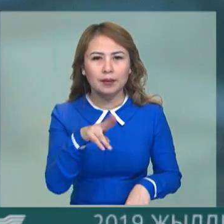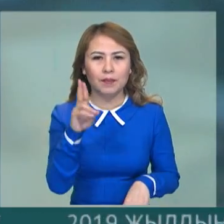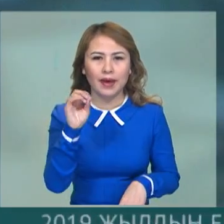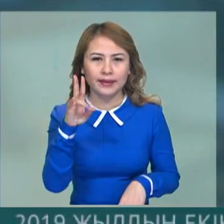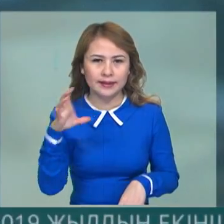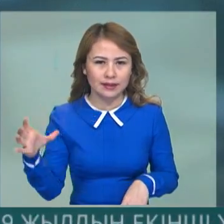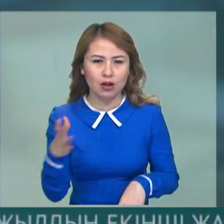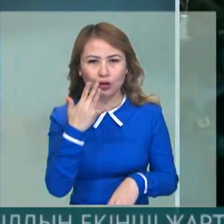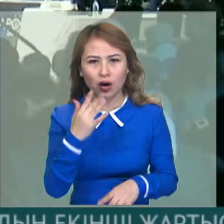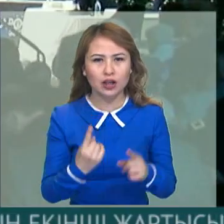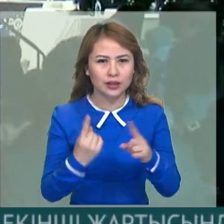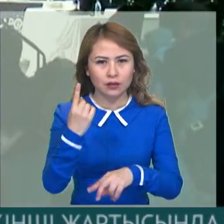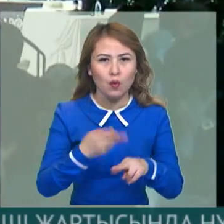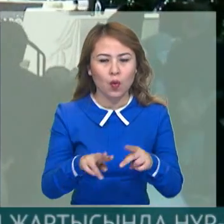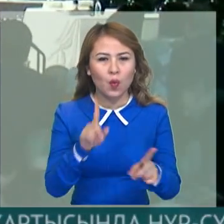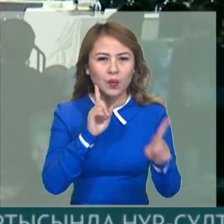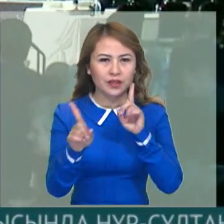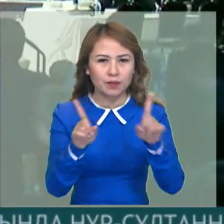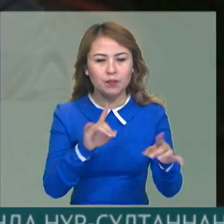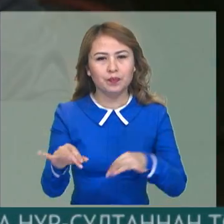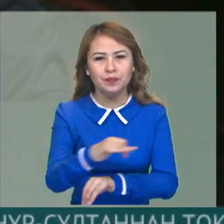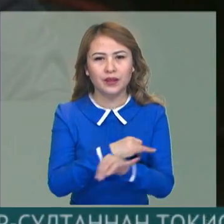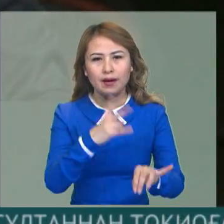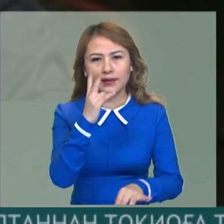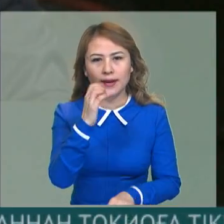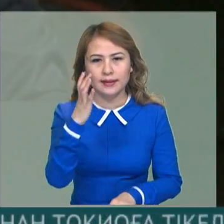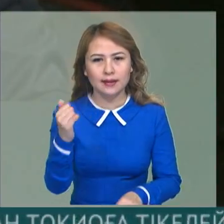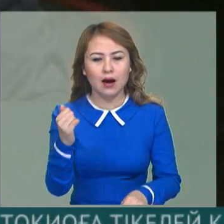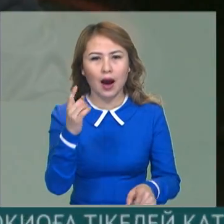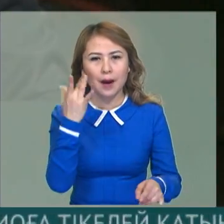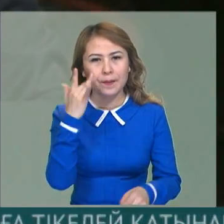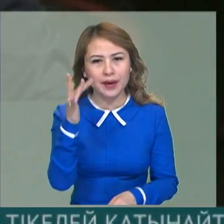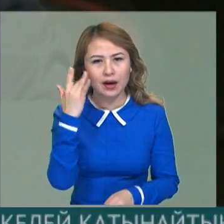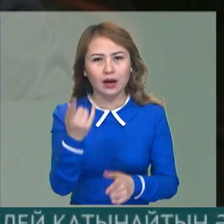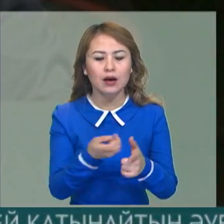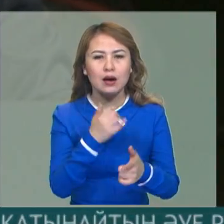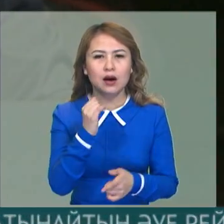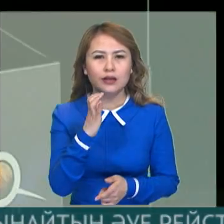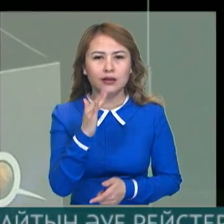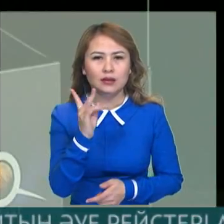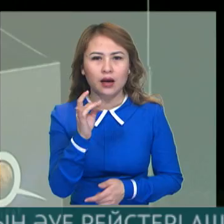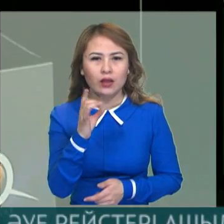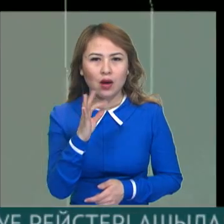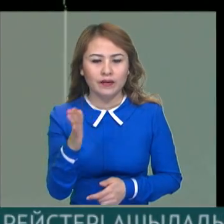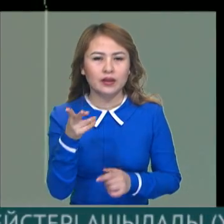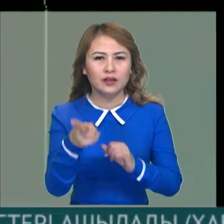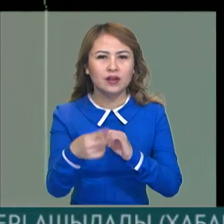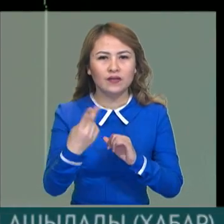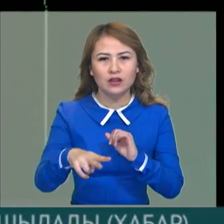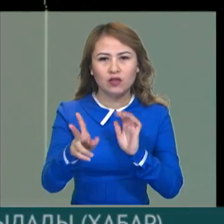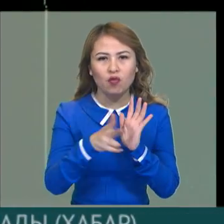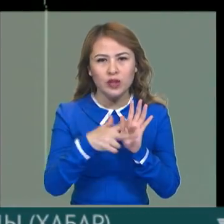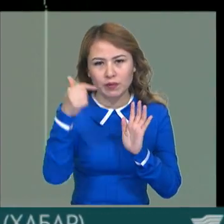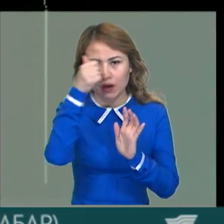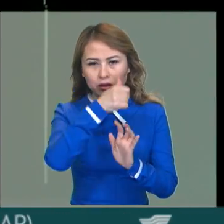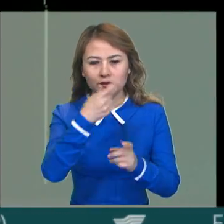Майк Пенс ұлттық ғарыш кеңесінің отырысында мәлімдеді. Бұған дейін НАСА америкалық астронавтарды айға